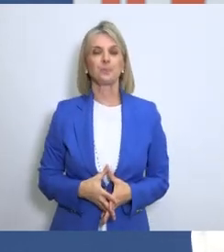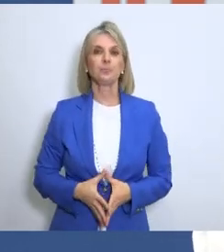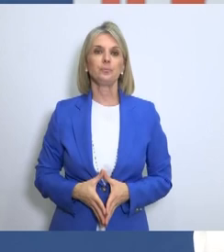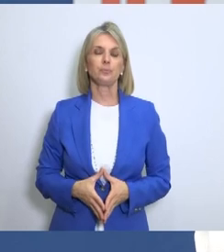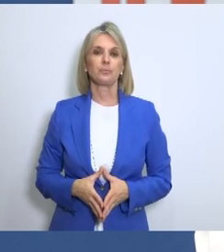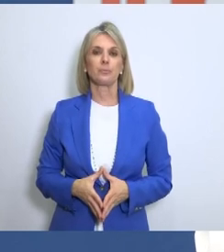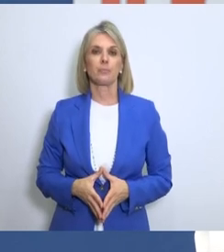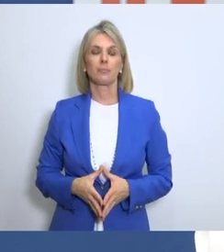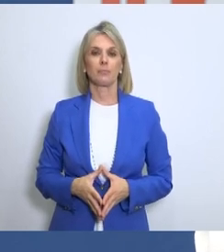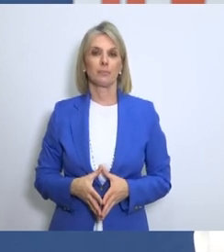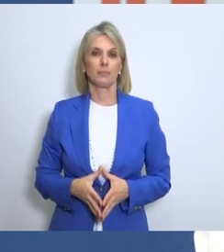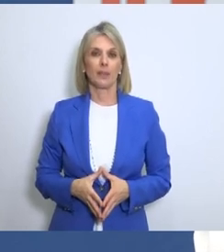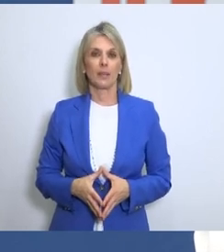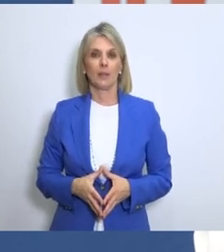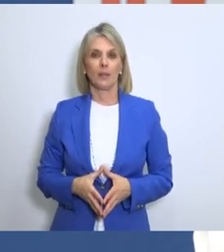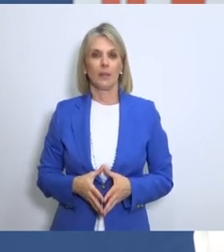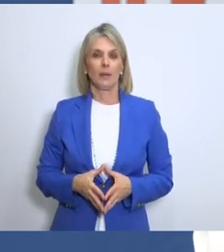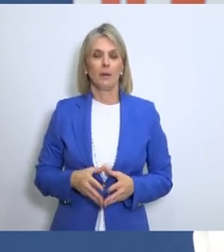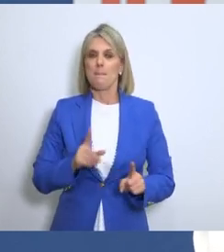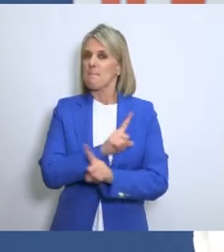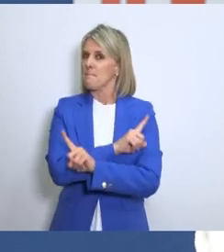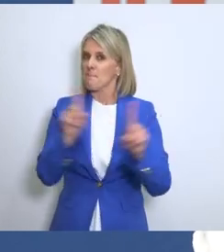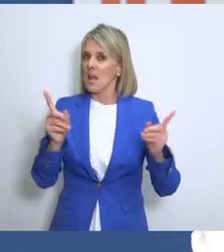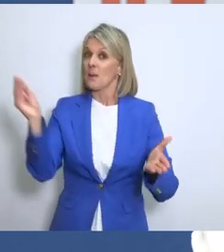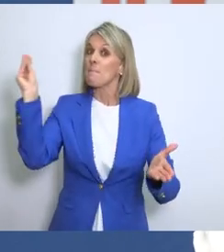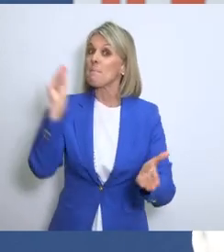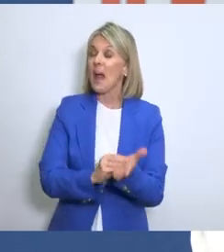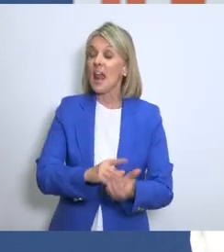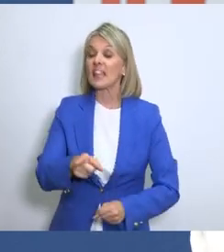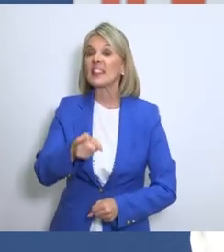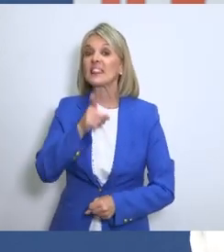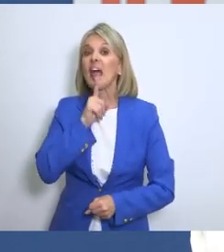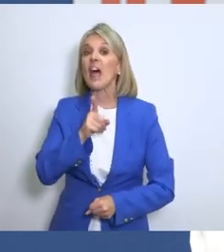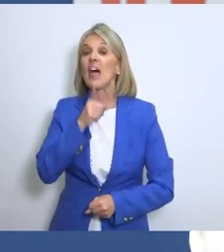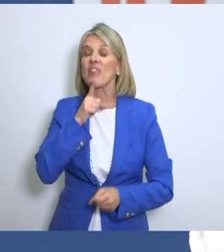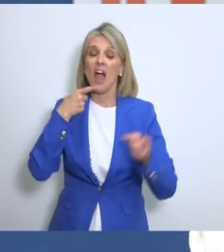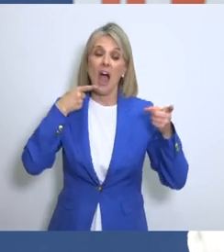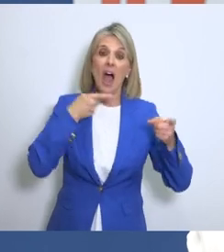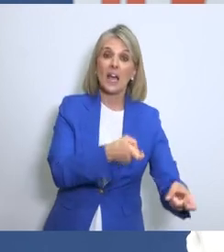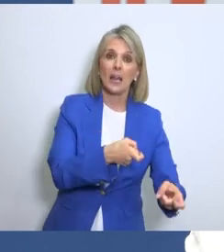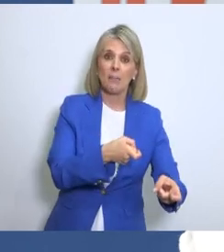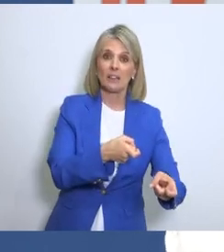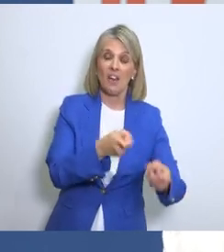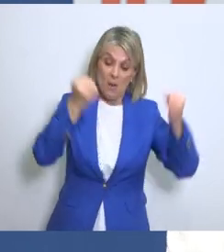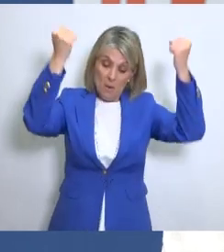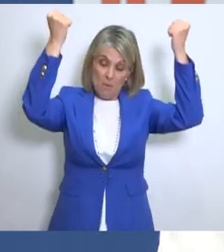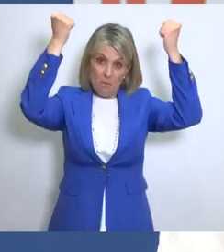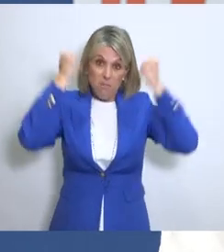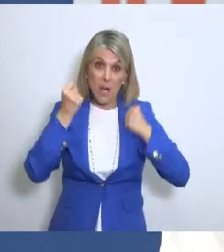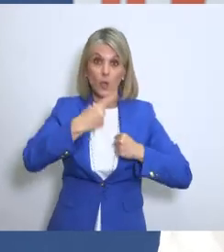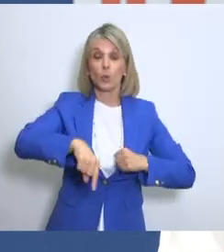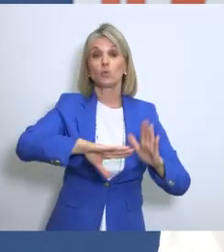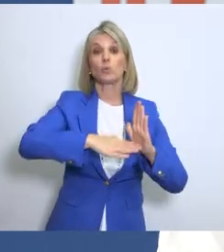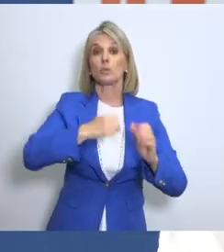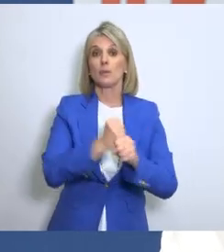Επομένως, δεν πρέπει σε καμία περίπτωση να αφήσουμε να επαναληφθούν τέτοια ιστορικά εγκλήματα σε βάρος του εργατικού και επαναστατικού κινήματος. Καμία ψήφο